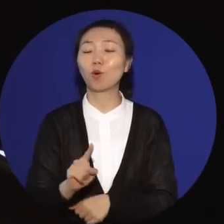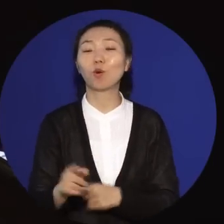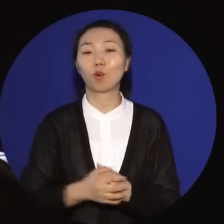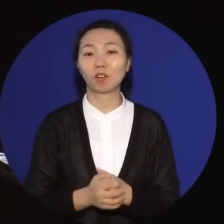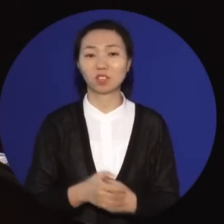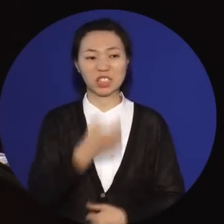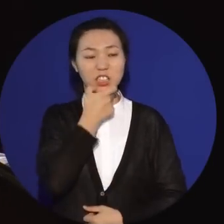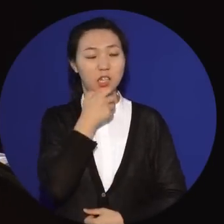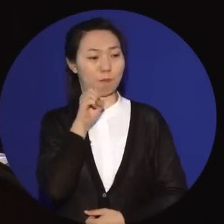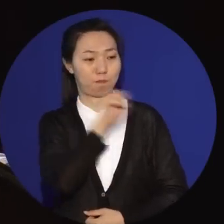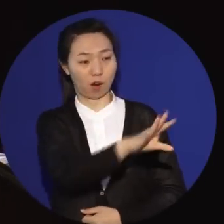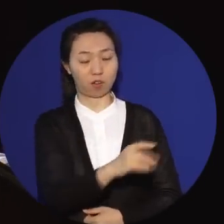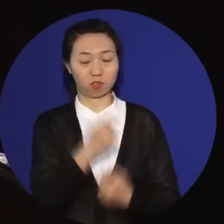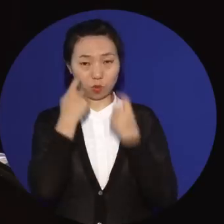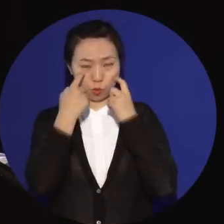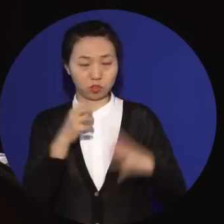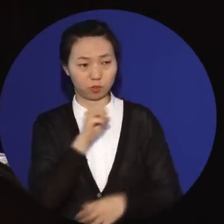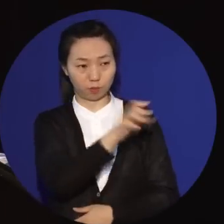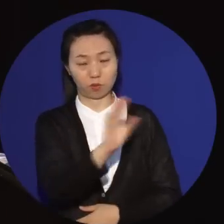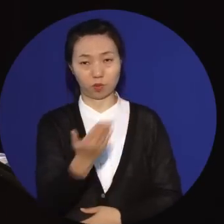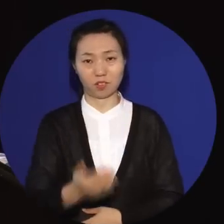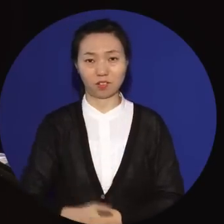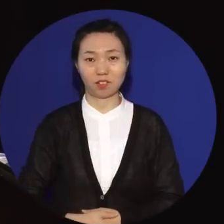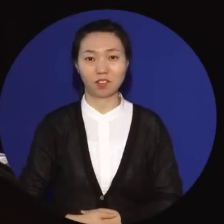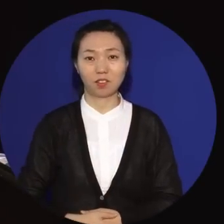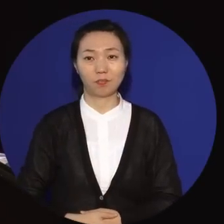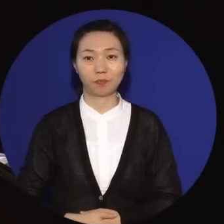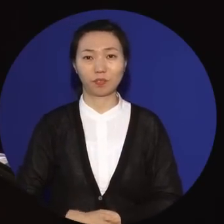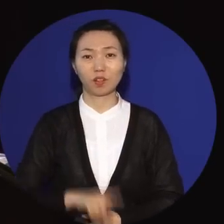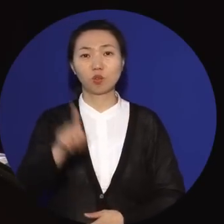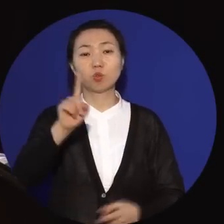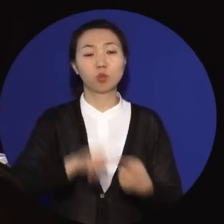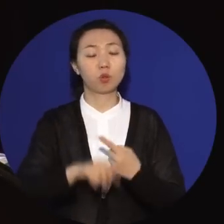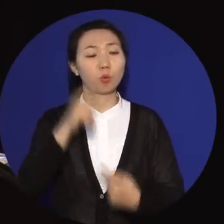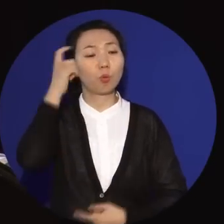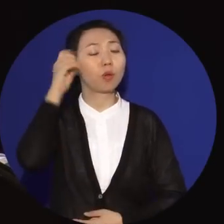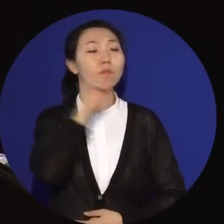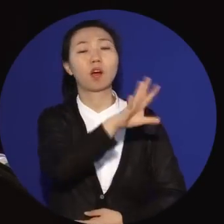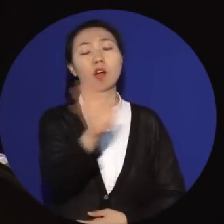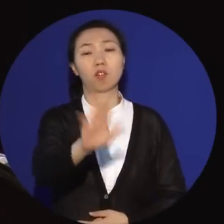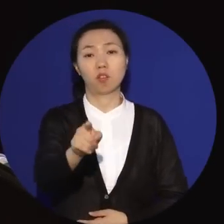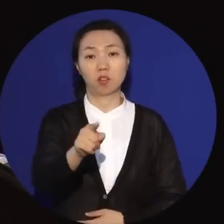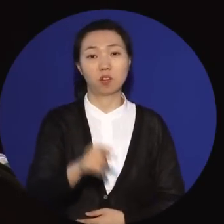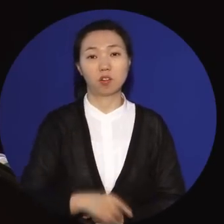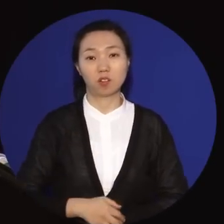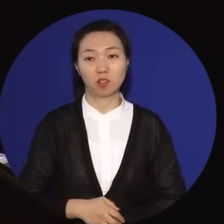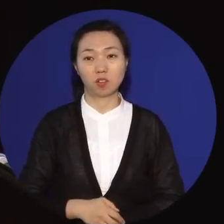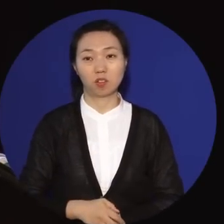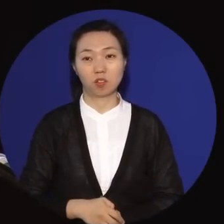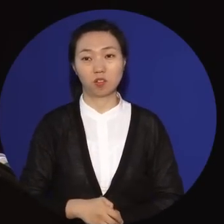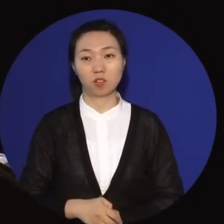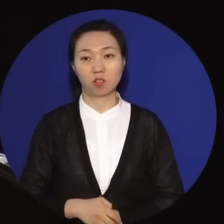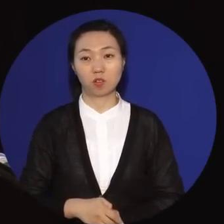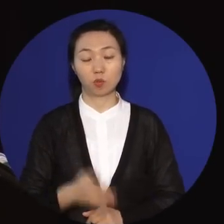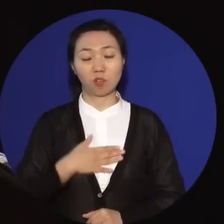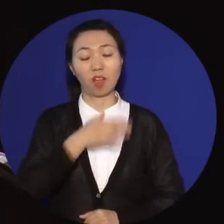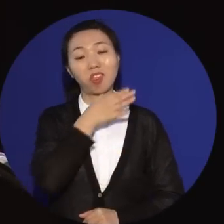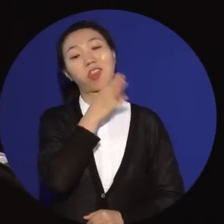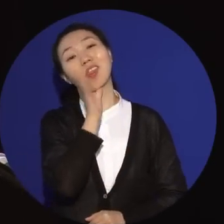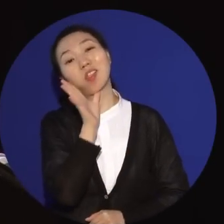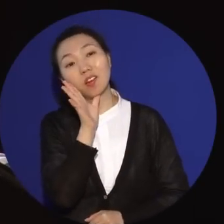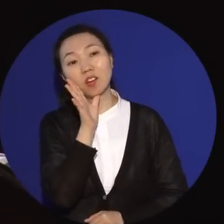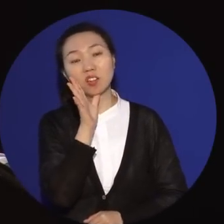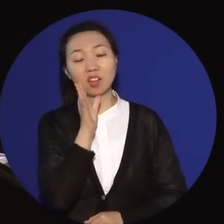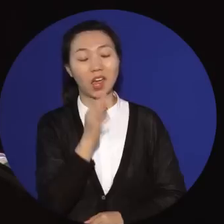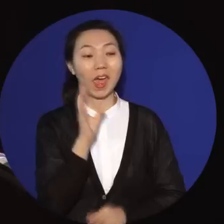노후를 즐기냐. 싫다! 이렇게 딱 얘기하면 되지. 뭘 그걸 말 못해요. 그 지금 이